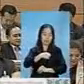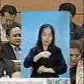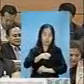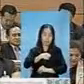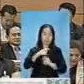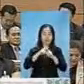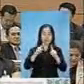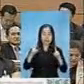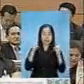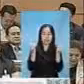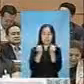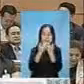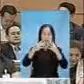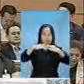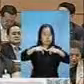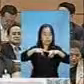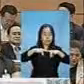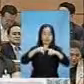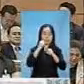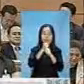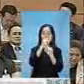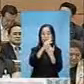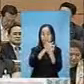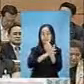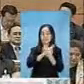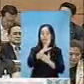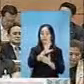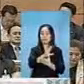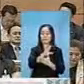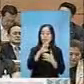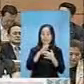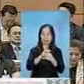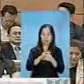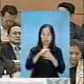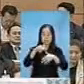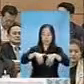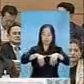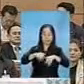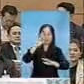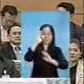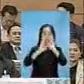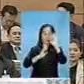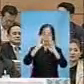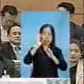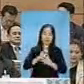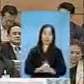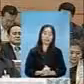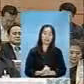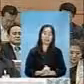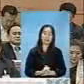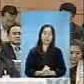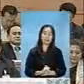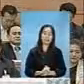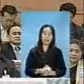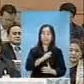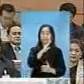ทั้งที่ขัดกับสายตาขัดกับหลักวิชาและขัดกับหลักการประชาธิปไตยท่านประธานครับถ้